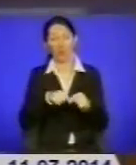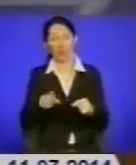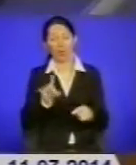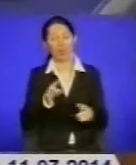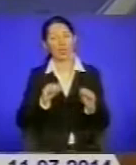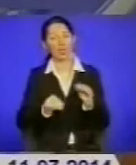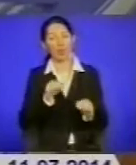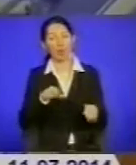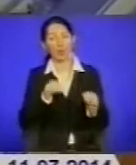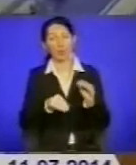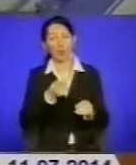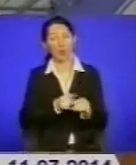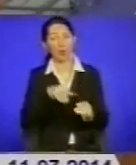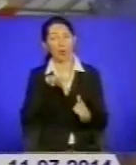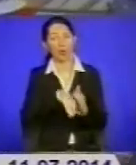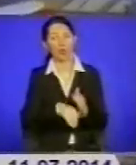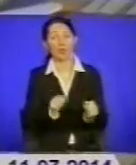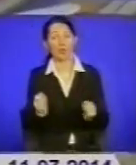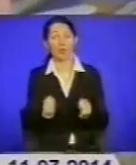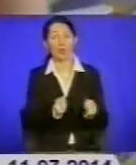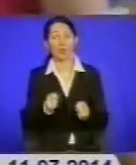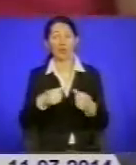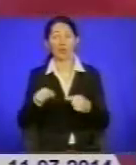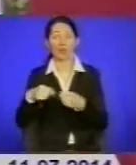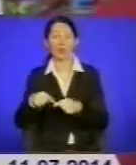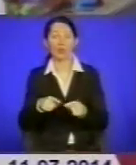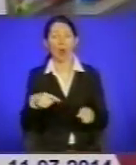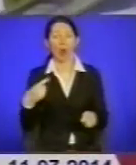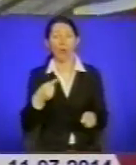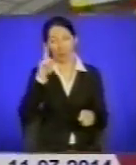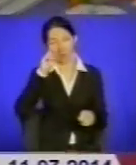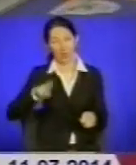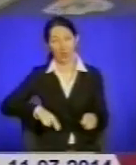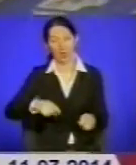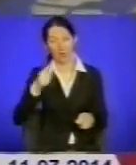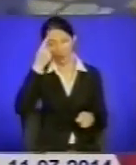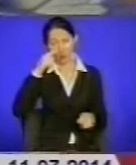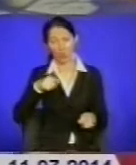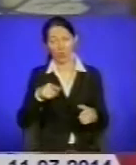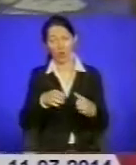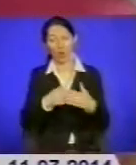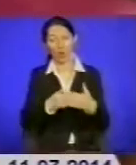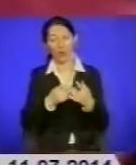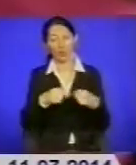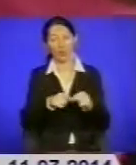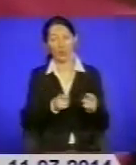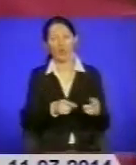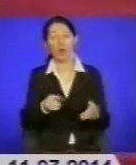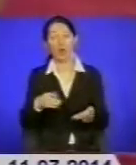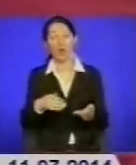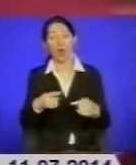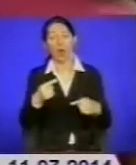входить керівництво структурних підрозділів облдержадміністрації, відомчих і громадських організацій. Координує роботу